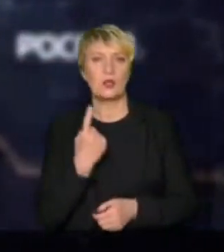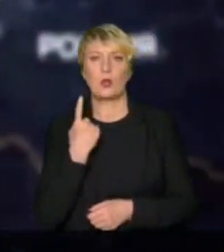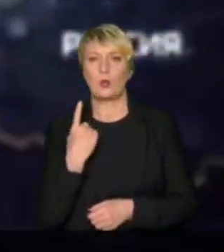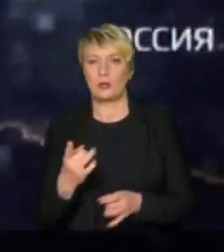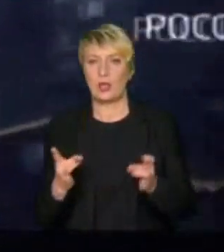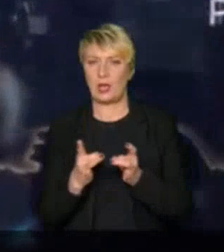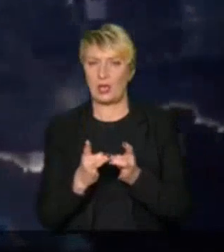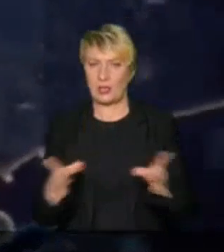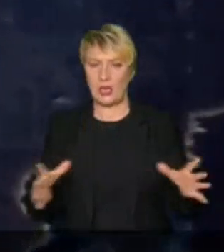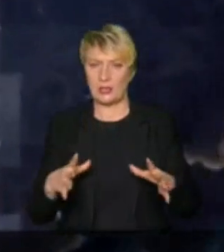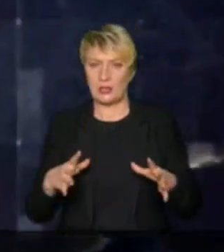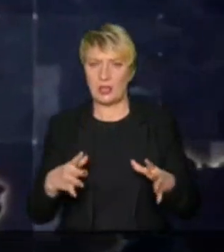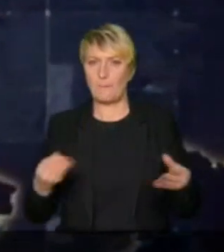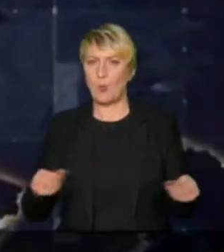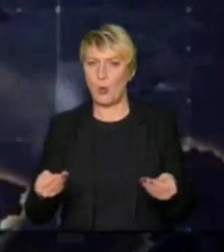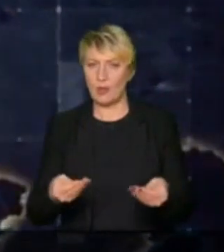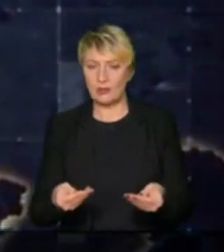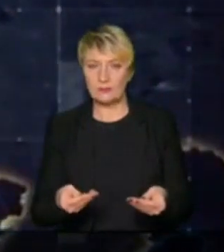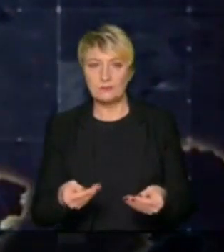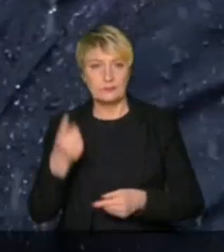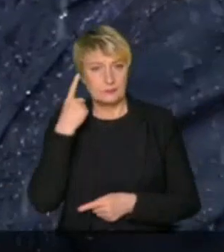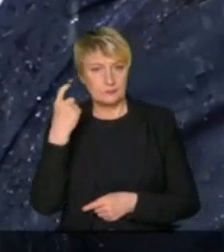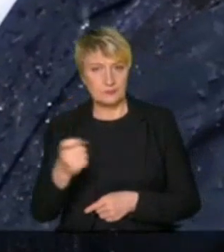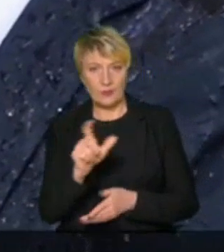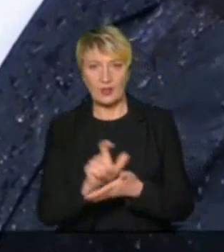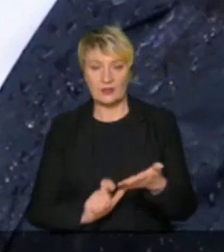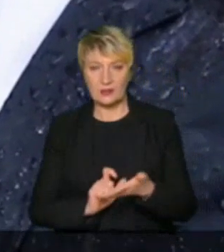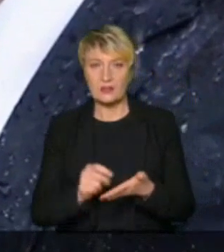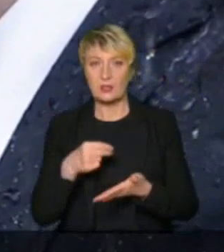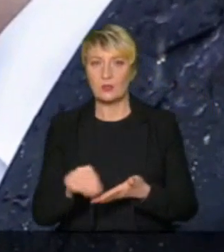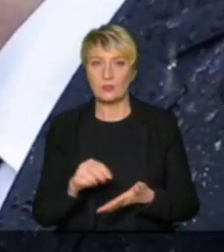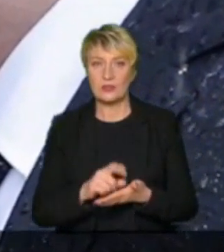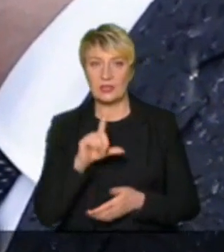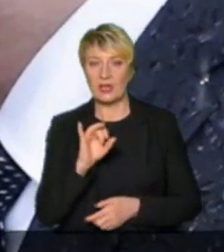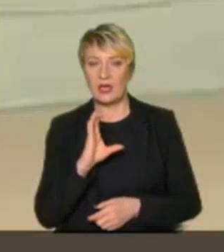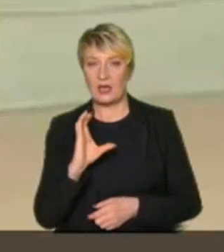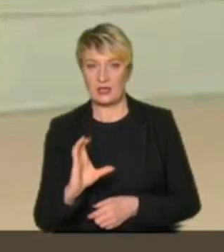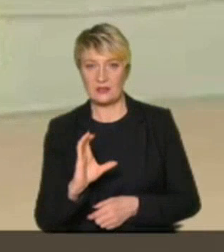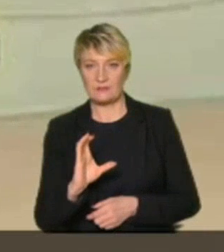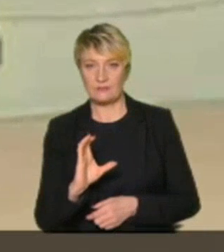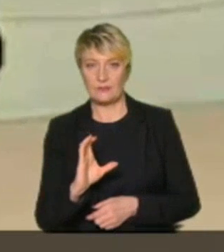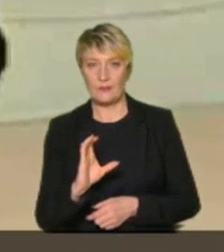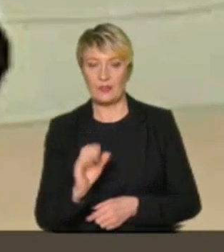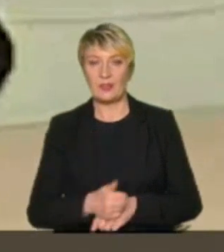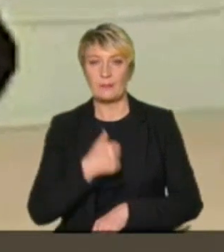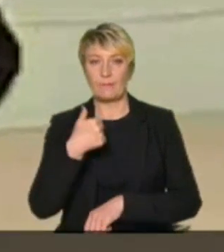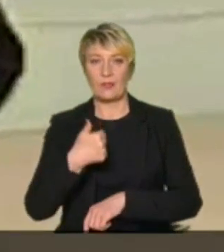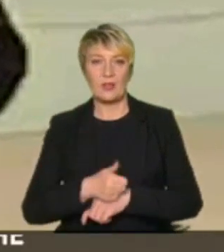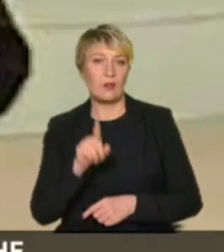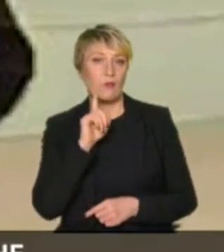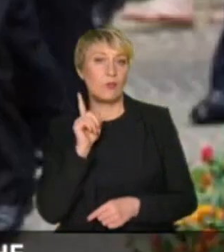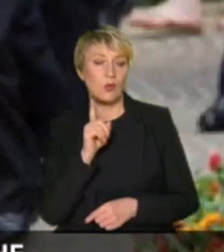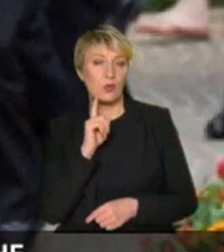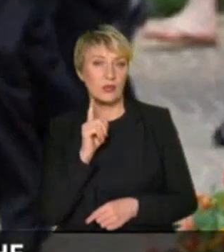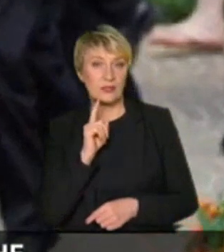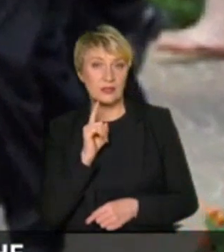ядерний попіл. Цього разу давно завчений текст підхопив екс-недопрезидент, а за сумісництвом – поціновувач молоденьких